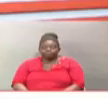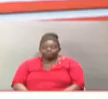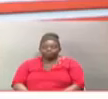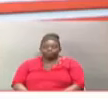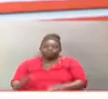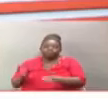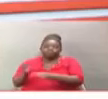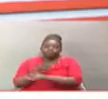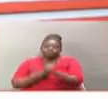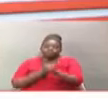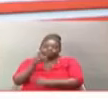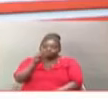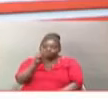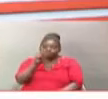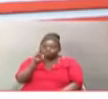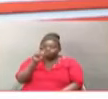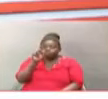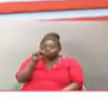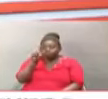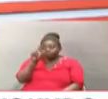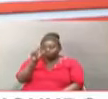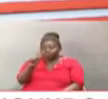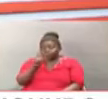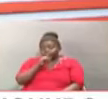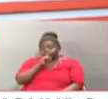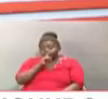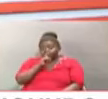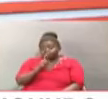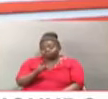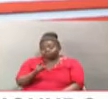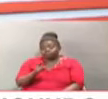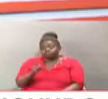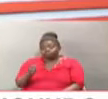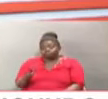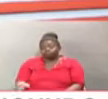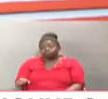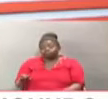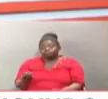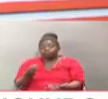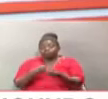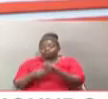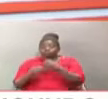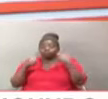Minisita wa Kampala Hajati Misa Kabanda alagidde abatembeeyi bonna